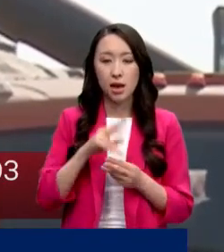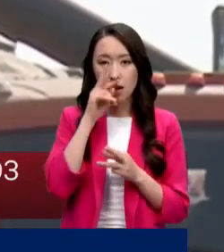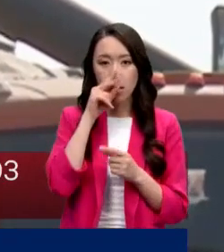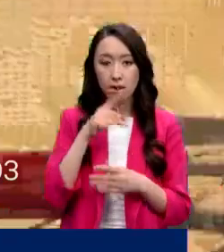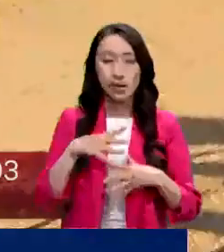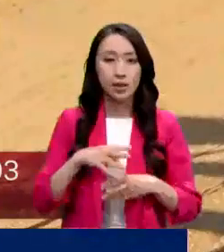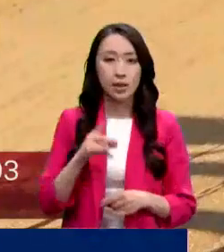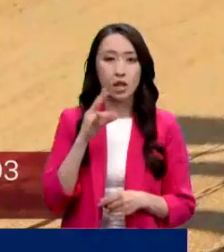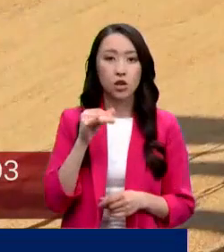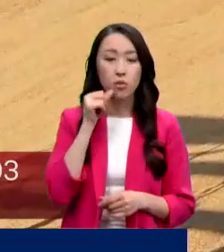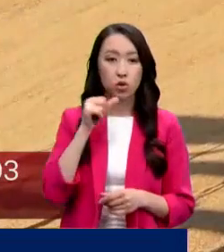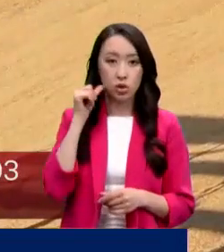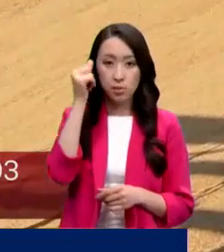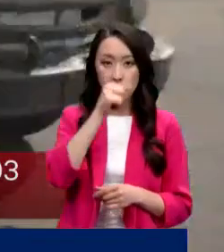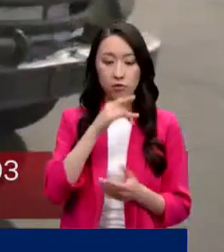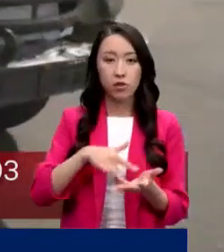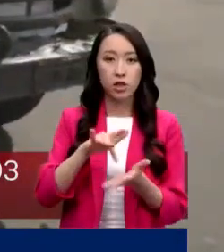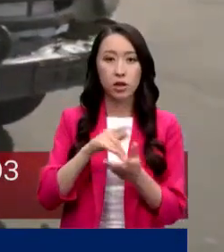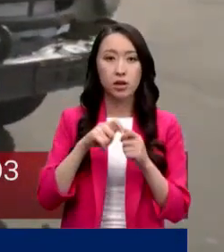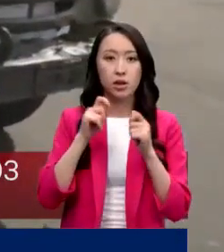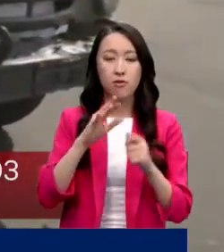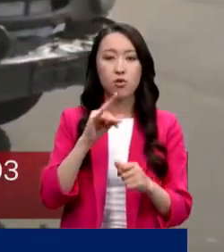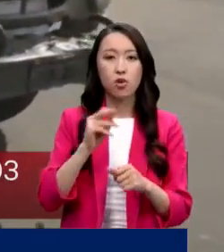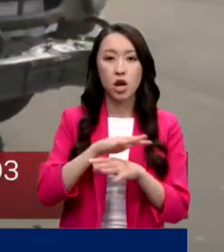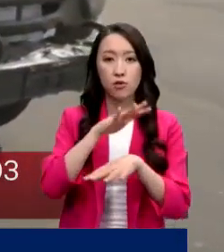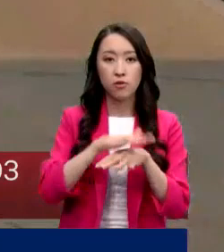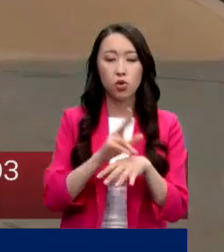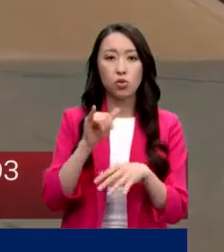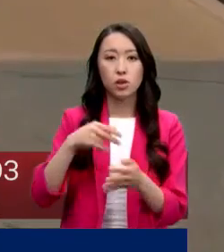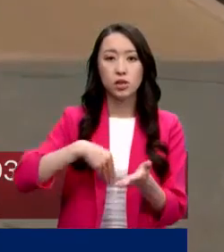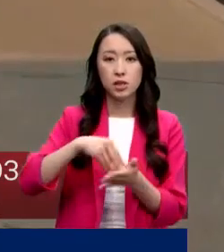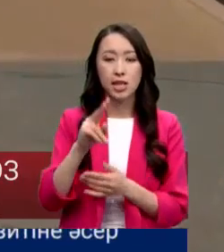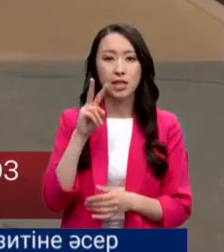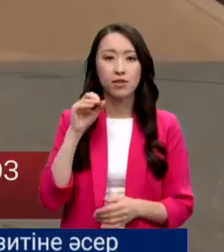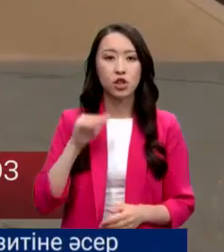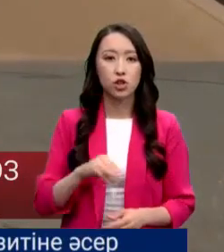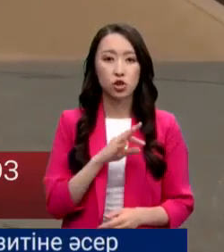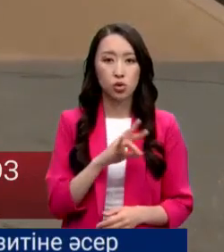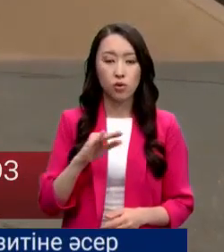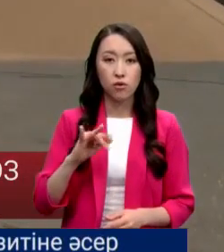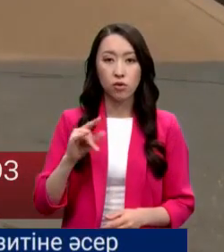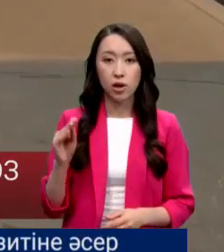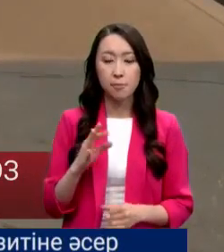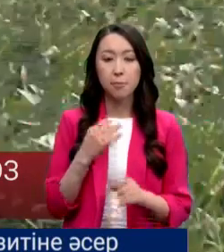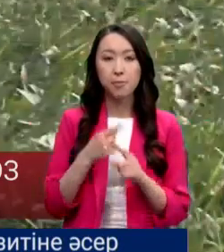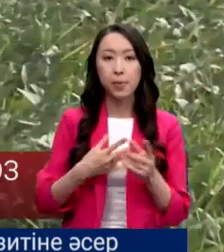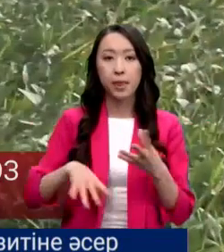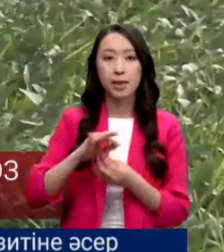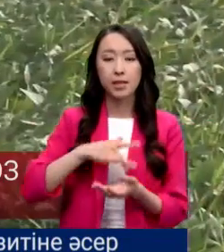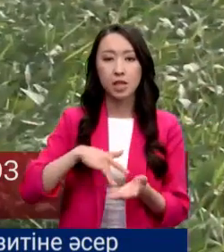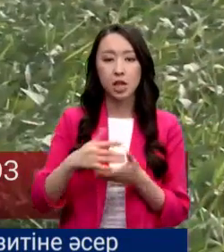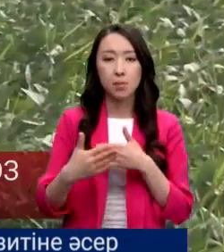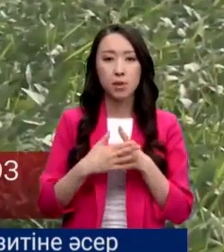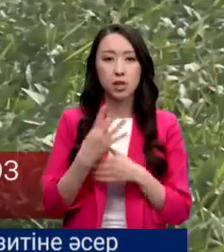что и в прошлом году, в стране создается фуражный фонд, куда будет закуплено 200 тысяч тонн фуража. Плюс по всей стране почти